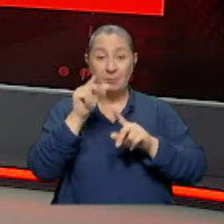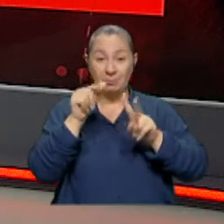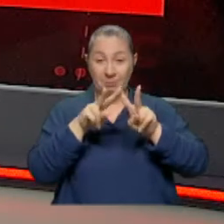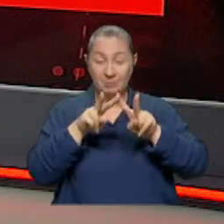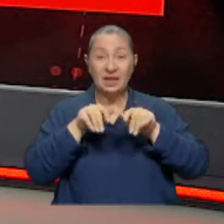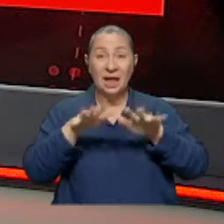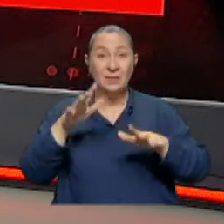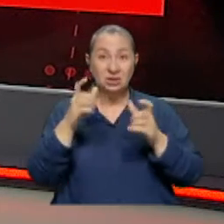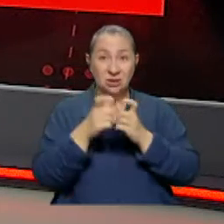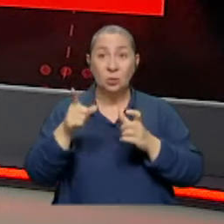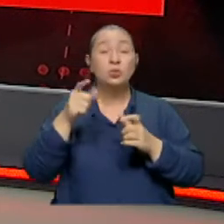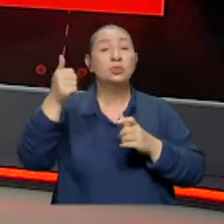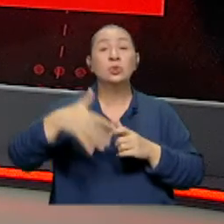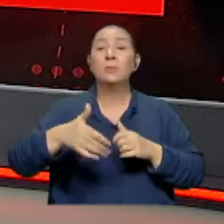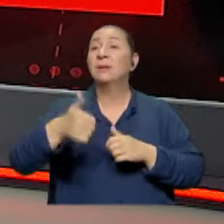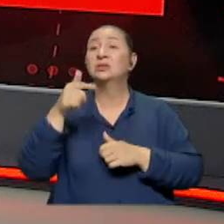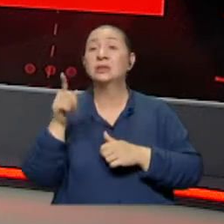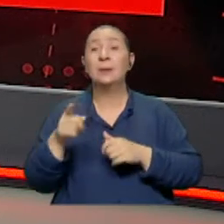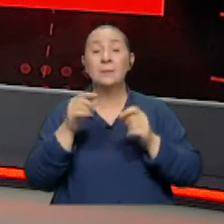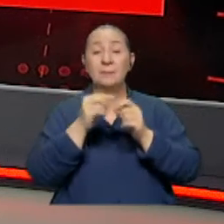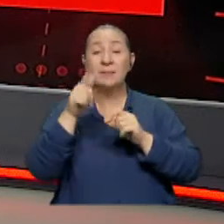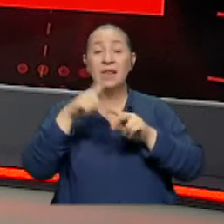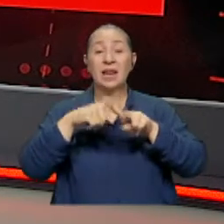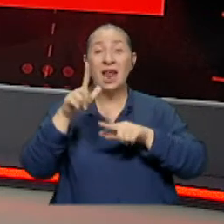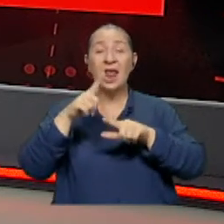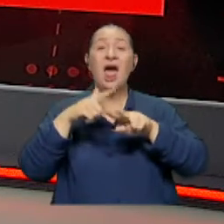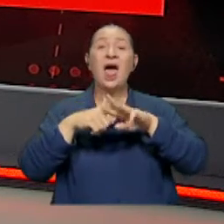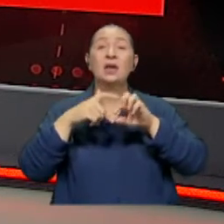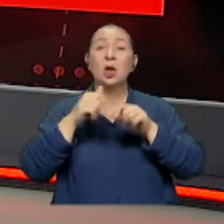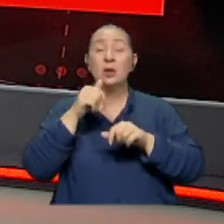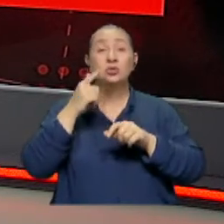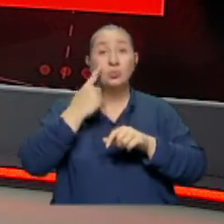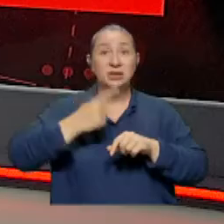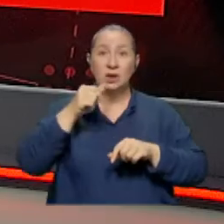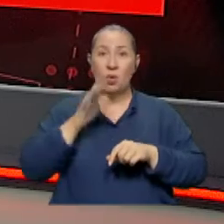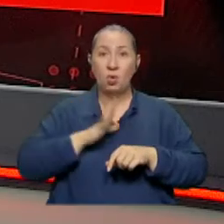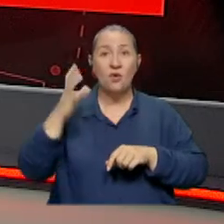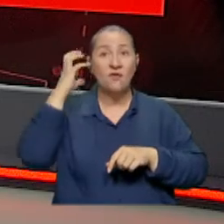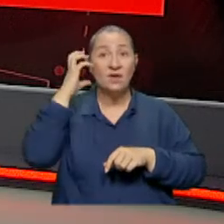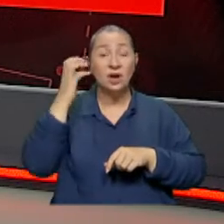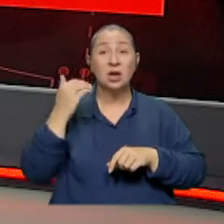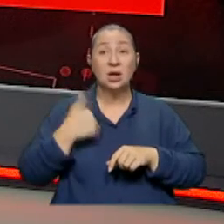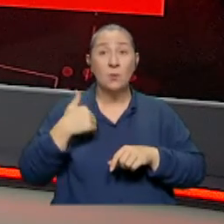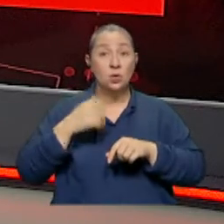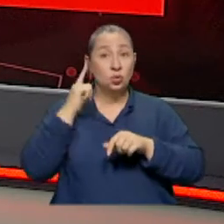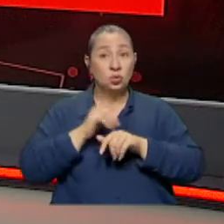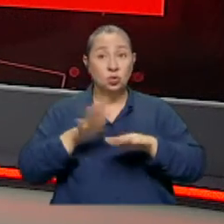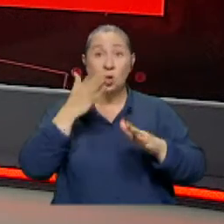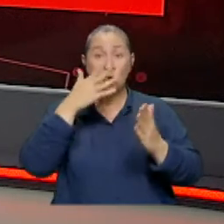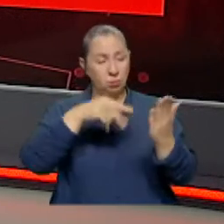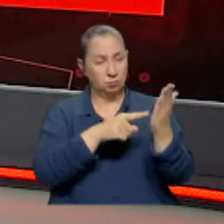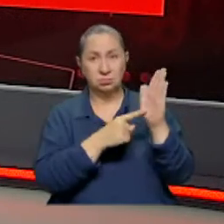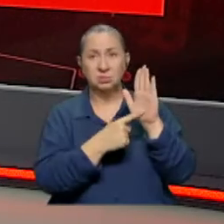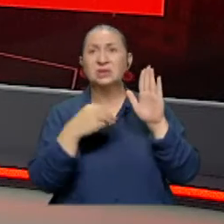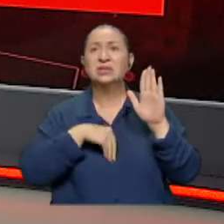Cemiyeti bu Vakfı Mütevelli heyeti başkanı Bilal Erdoğan cumhurbaşkanının oğlu vakfın kamuoyu duyurusu okudum